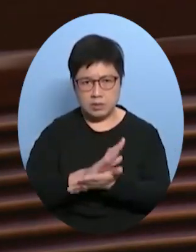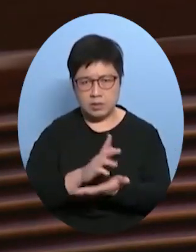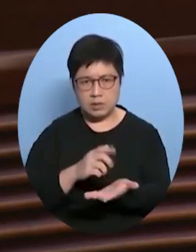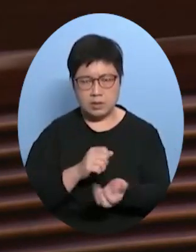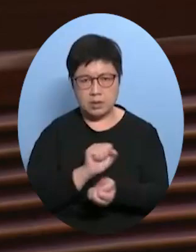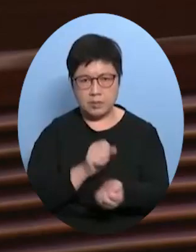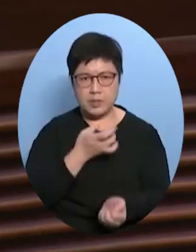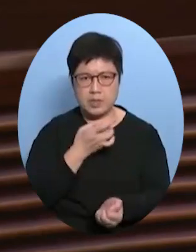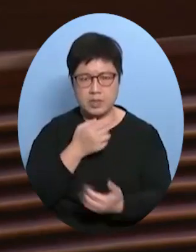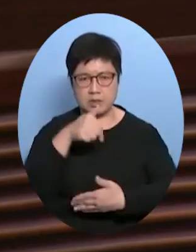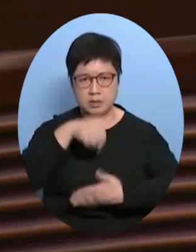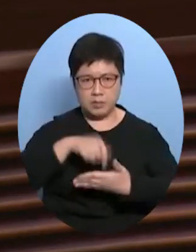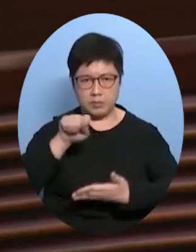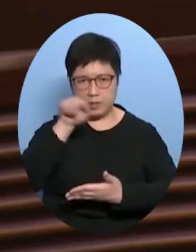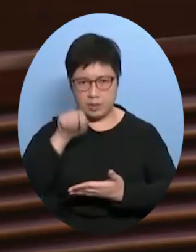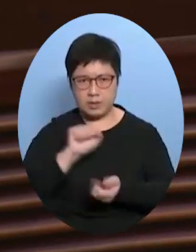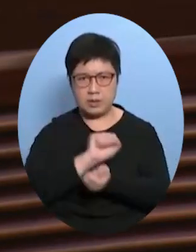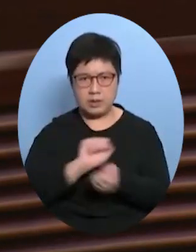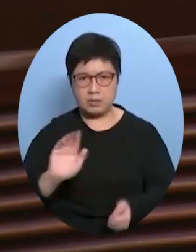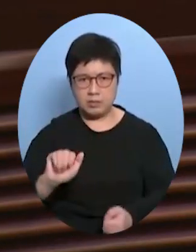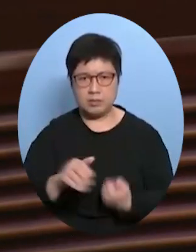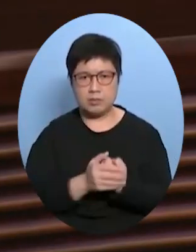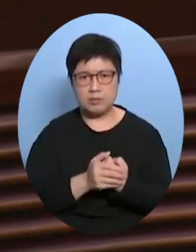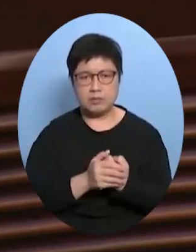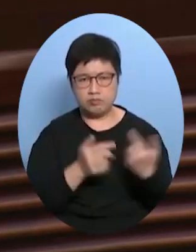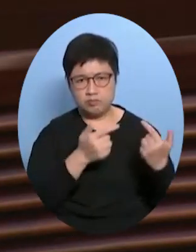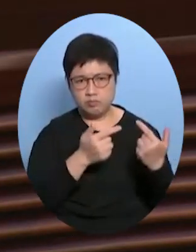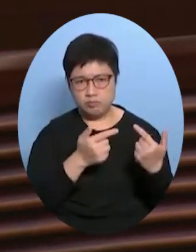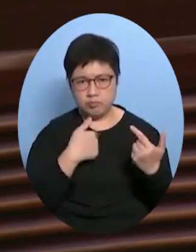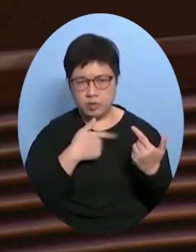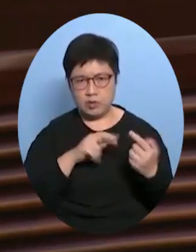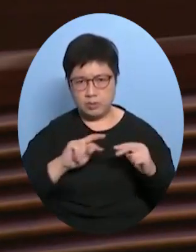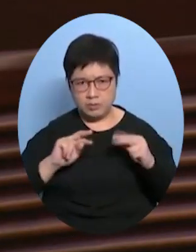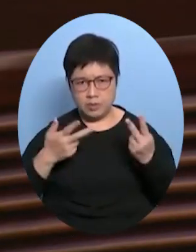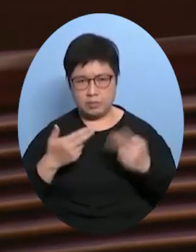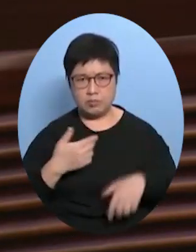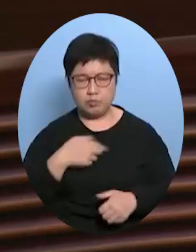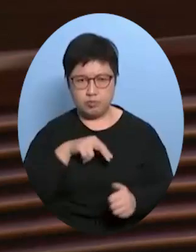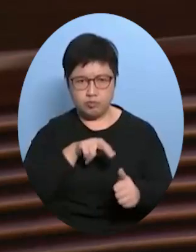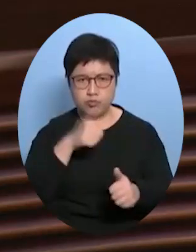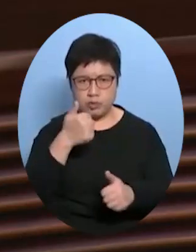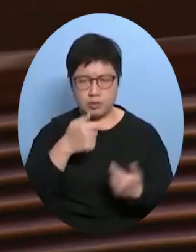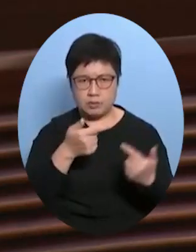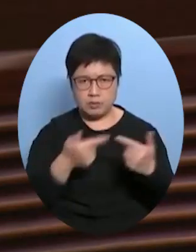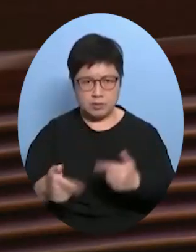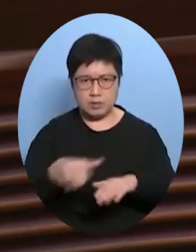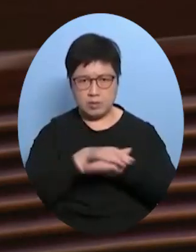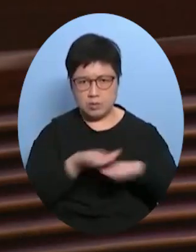解決的深層次問題。我們將可憑此達至良政善治和長治久